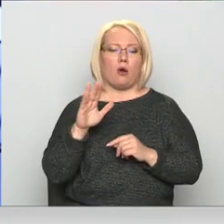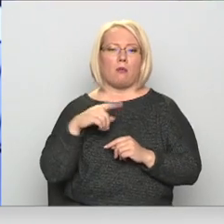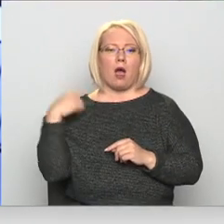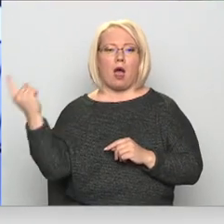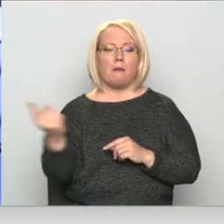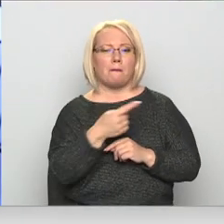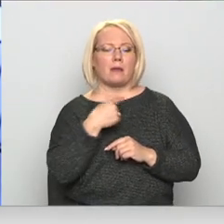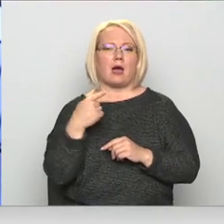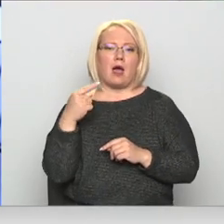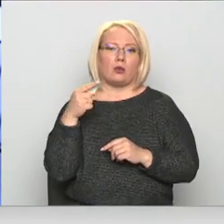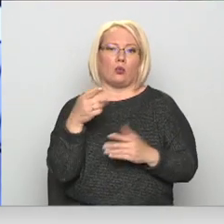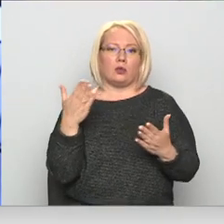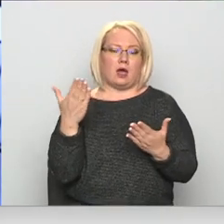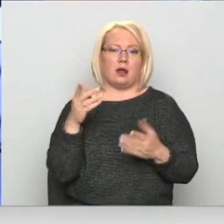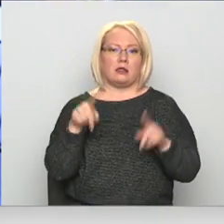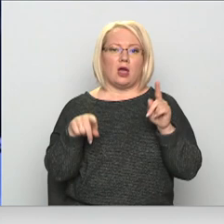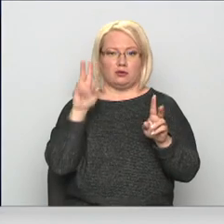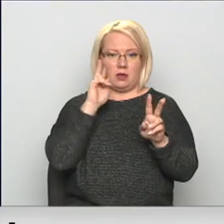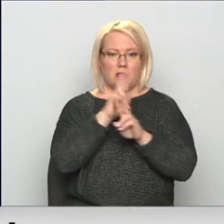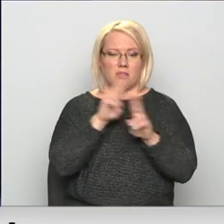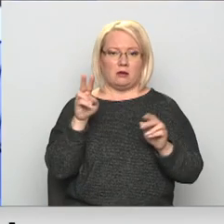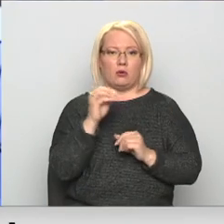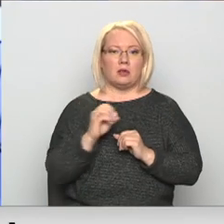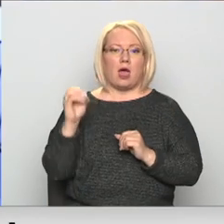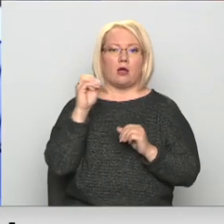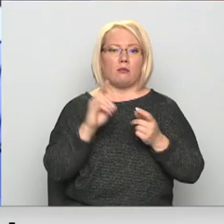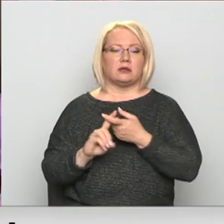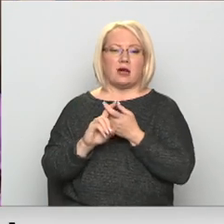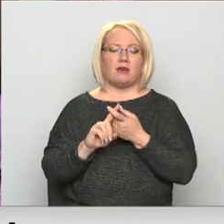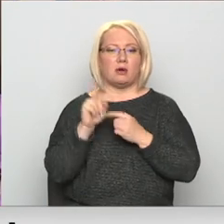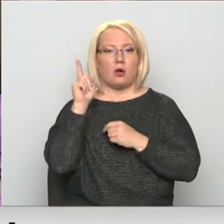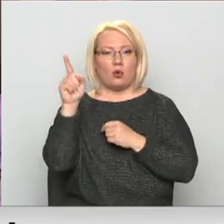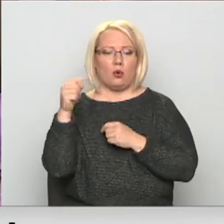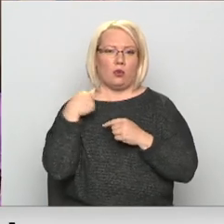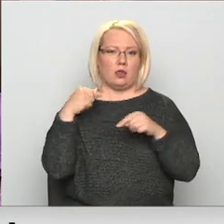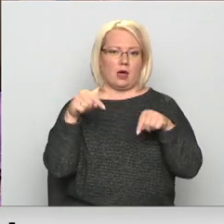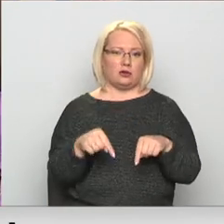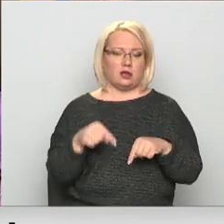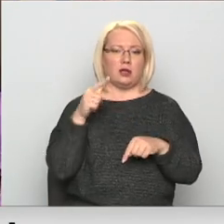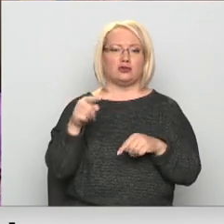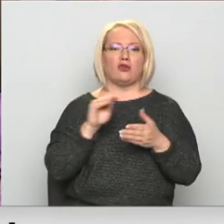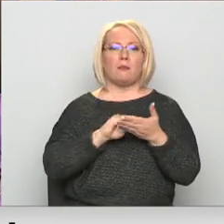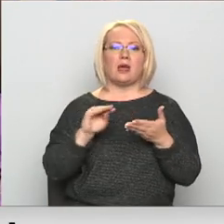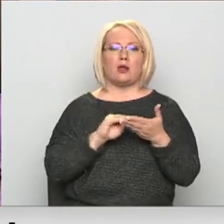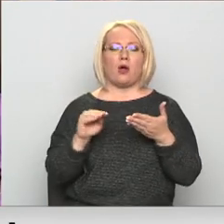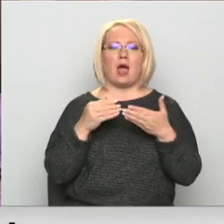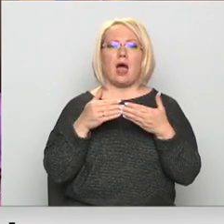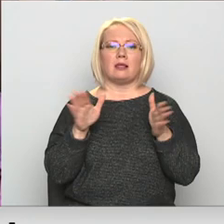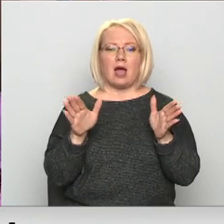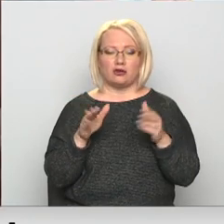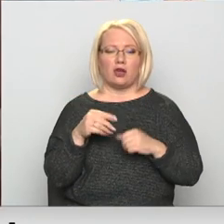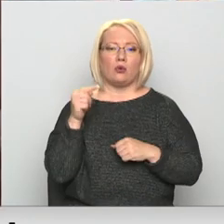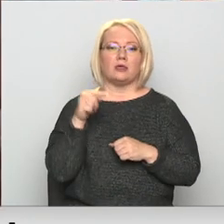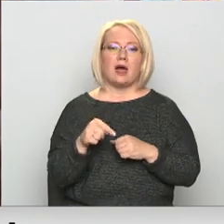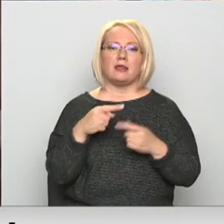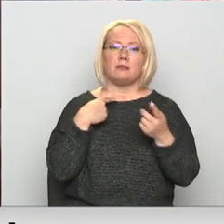šķiet daži tā kā nesaprot. Nu, Eiropas Savienība ir tur un es esmu šeit, tieši ar šā biroja apkvāršanu un tādām sarunām,